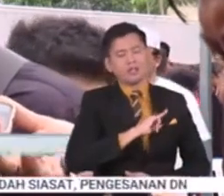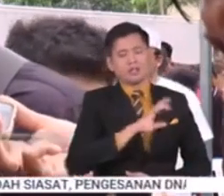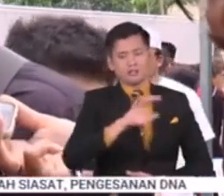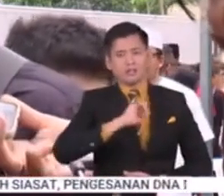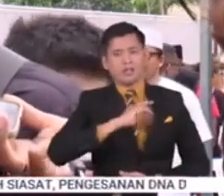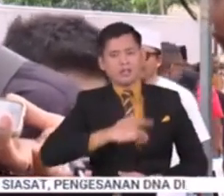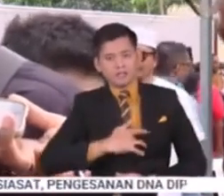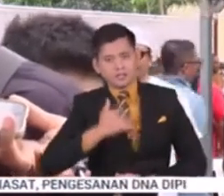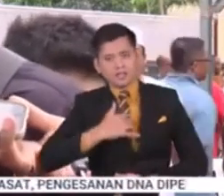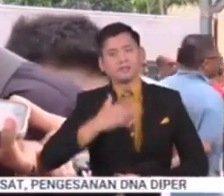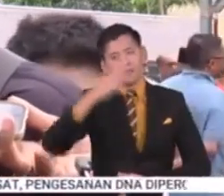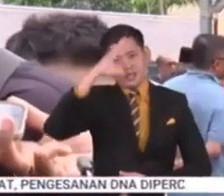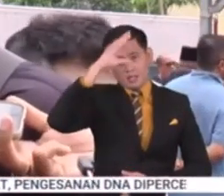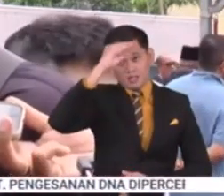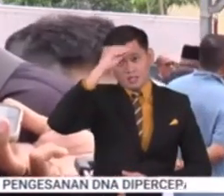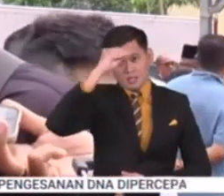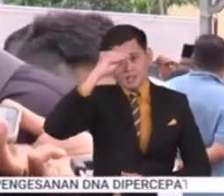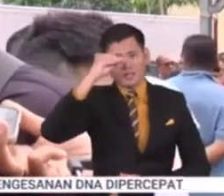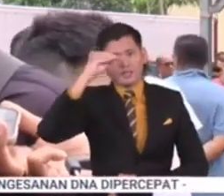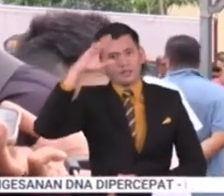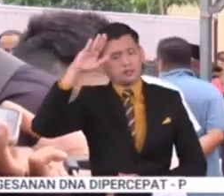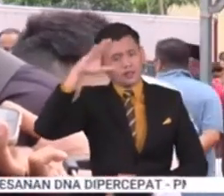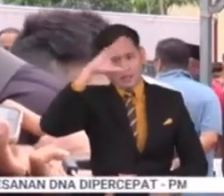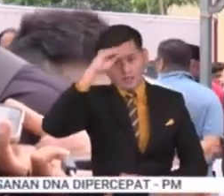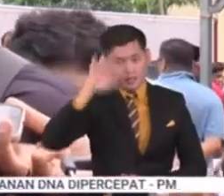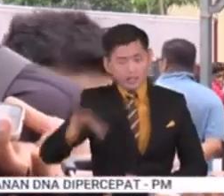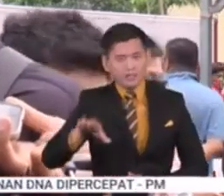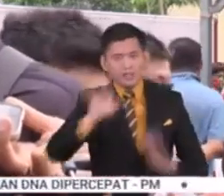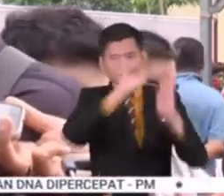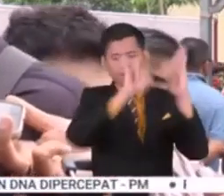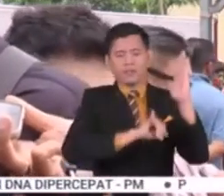dan disenangi oleh kawan-kawan ahli keluarga. Dia